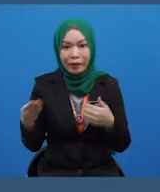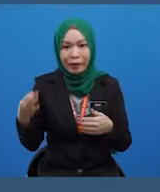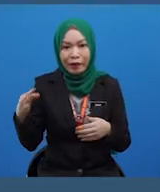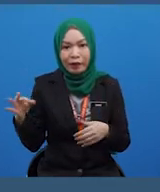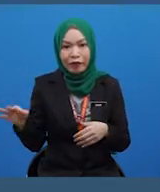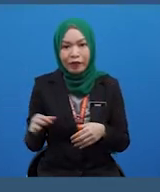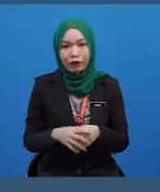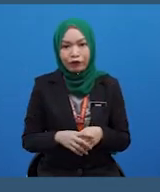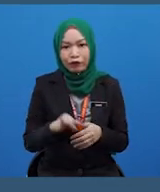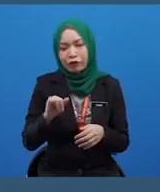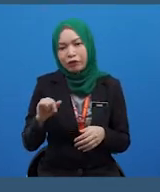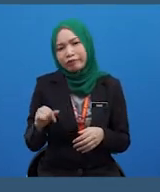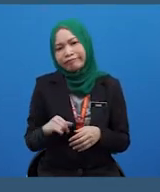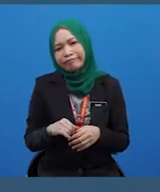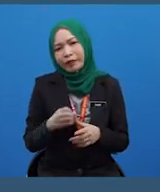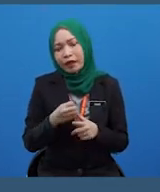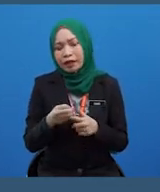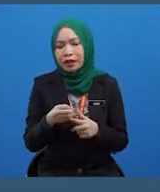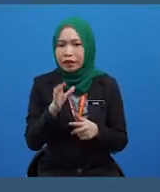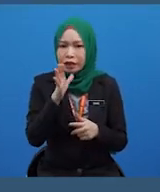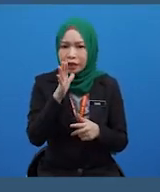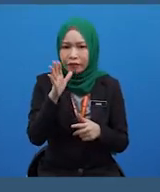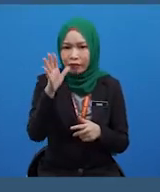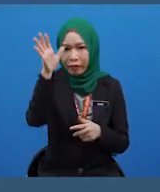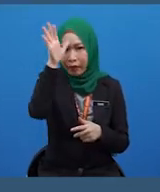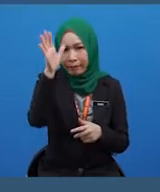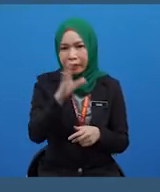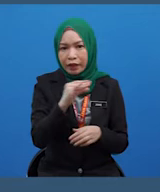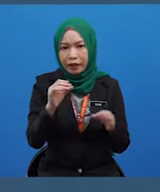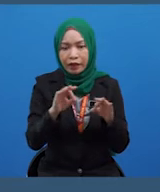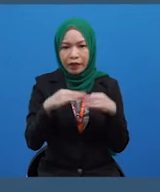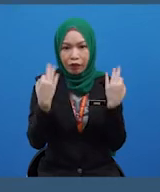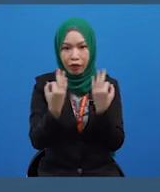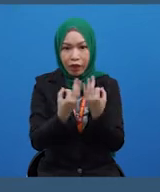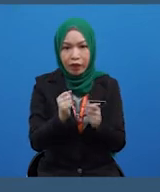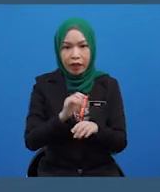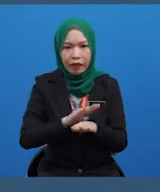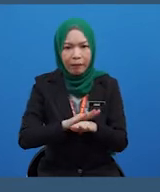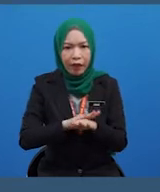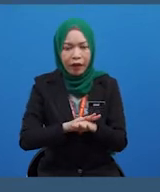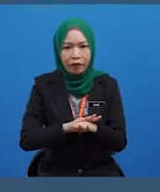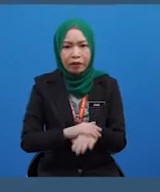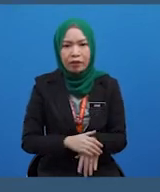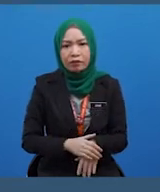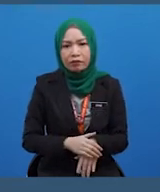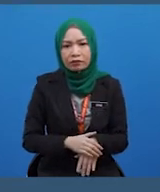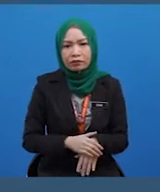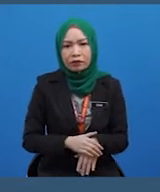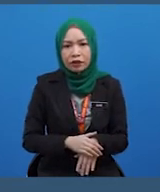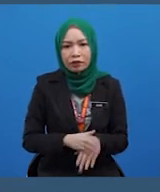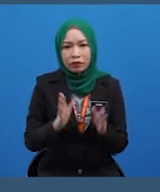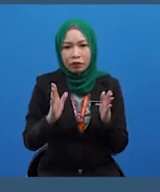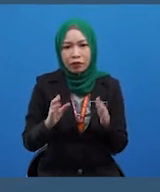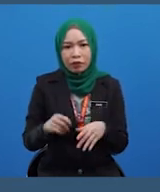dan keluarga. Banyak anak muda yang terjebak dalam perlumbaan haram, penyalahgunaan dadah